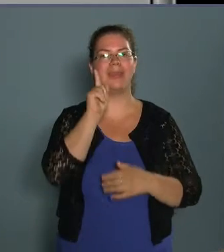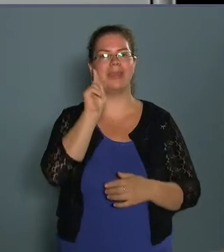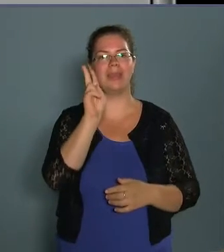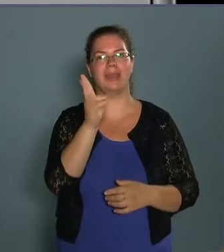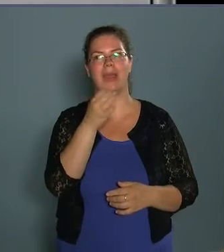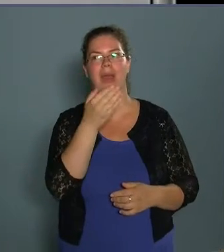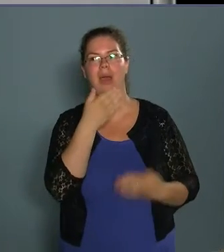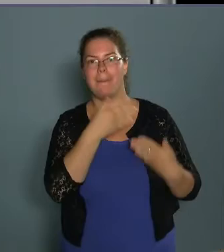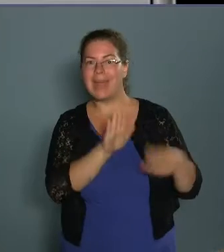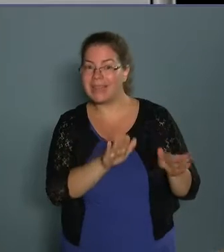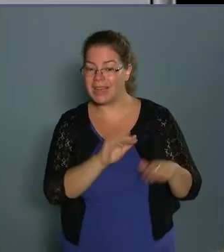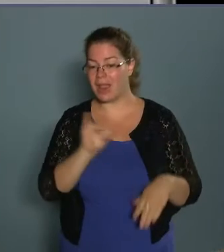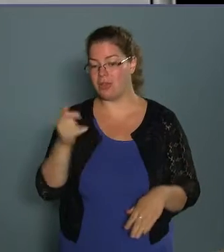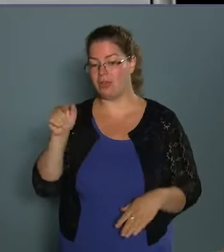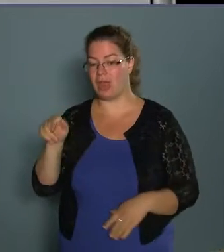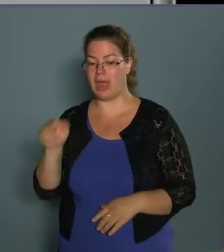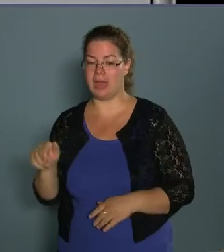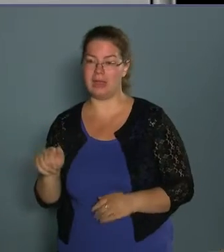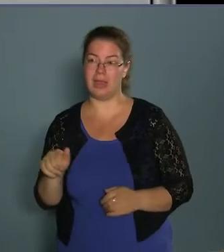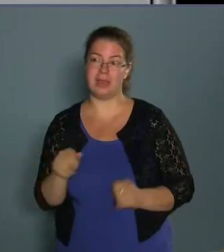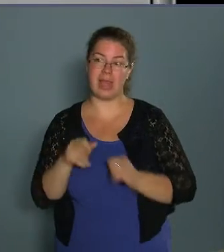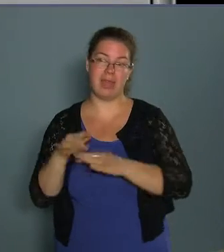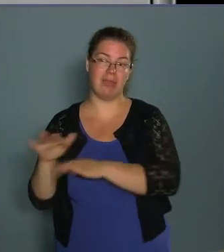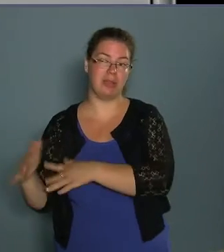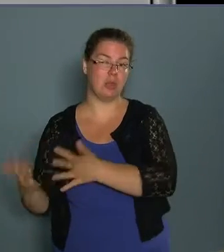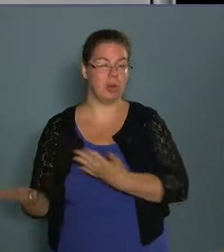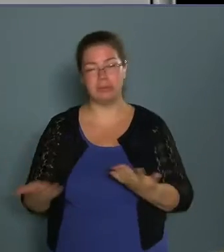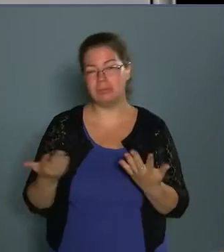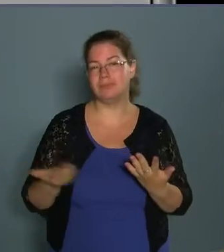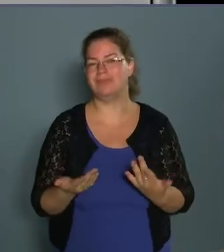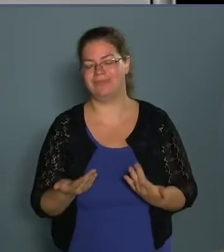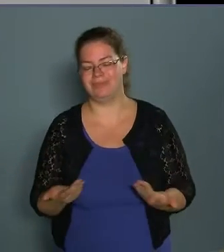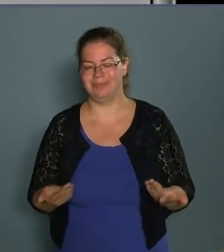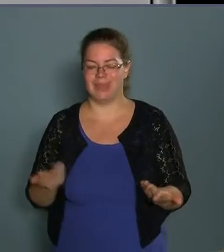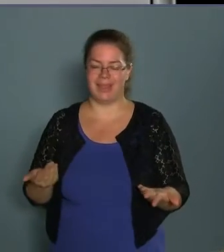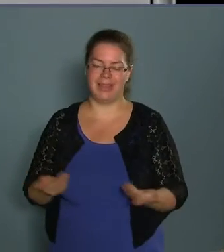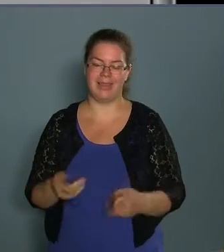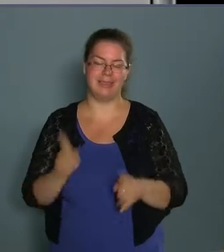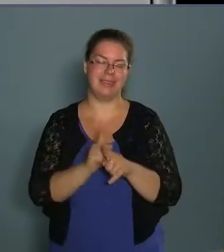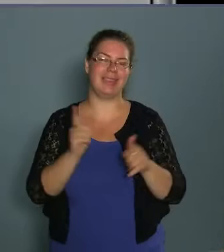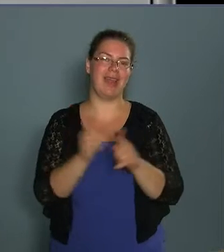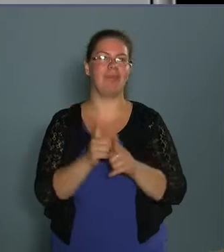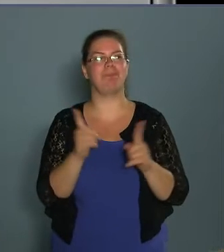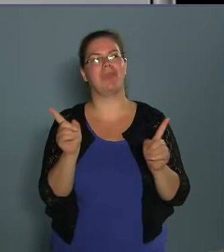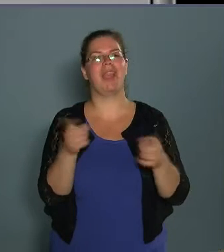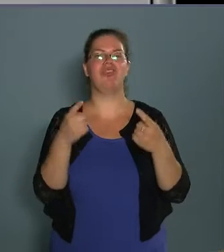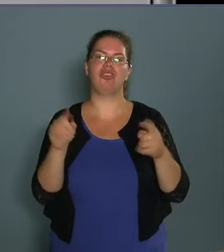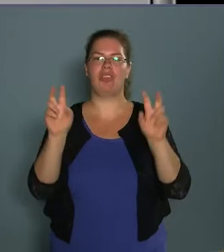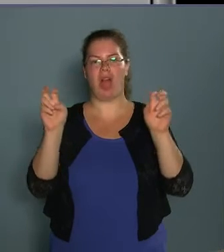a megnyitása, és ez a bizonyos elvándorlás. Ez megint csak egy ilyen